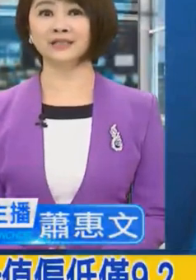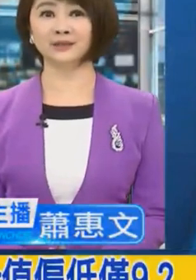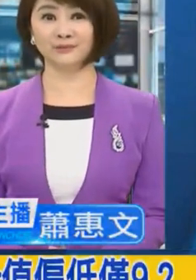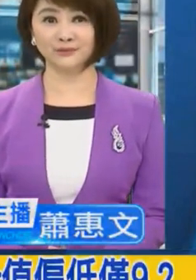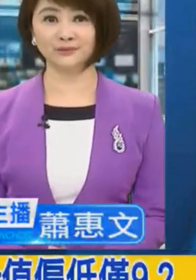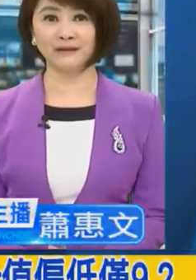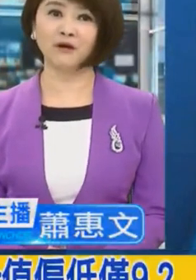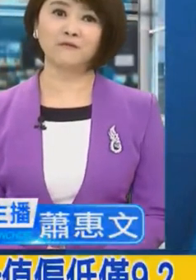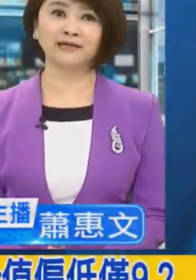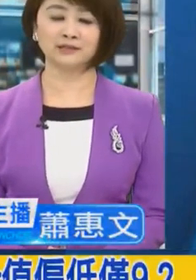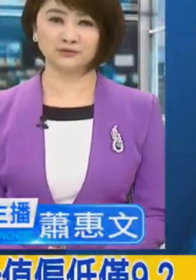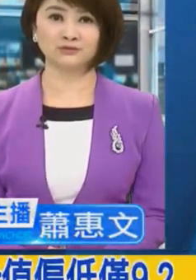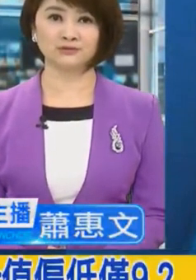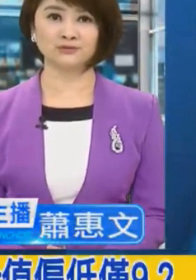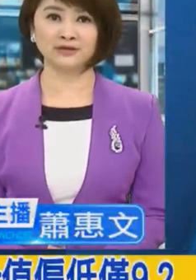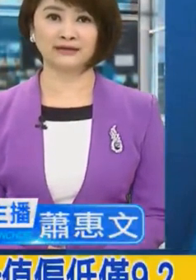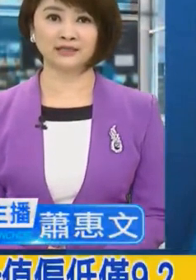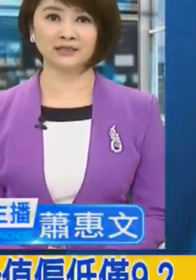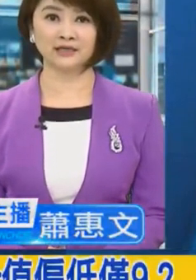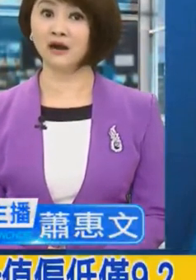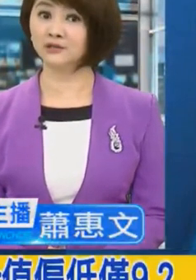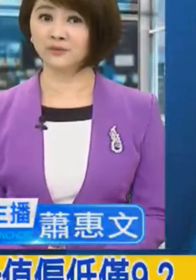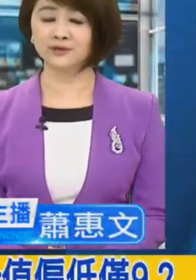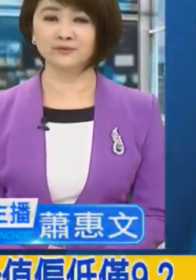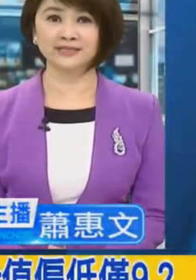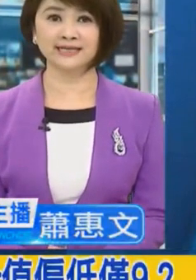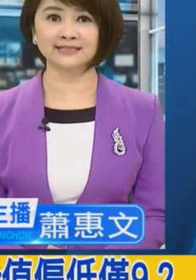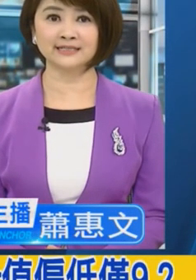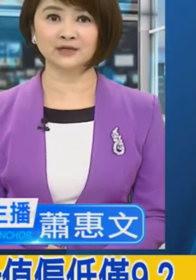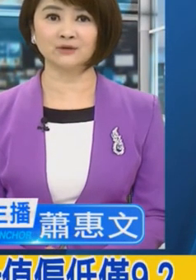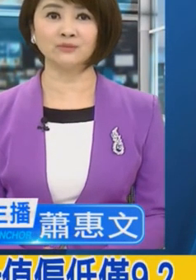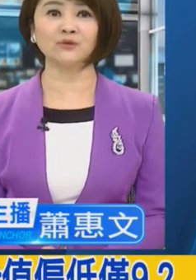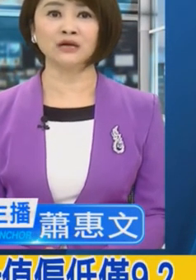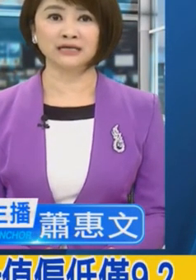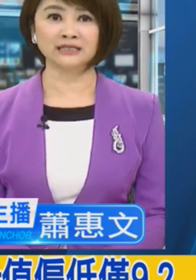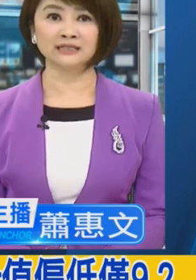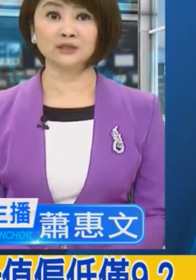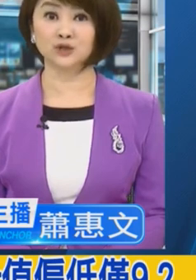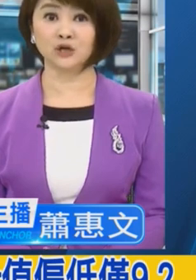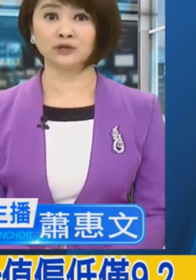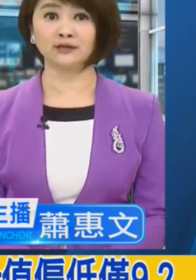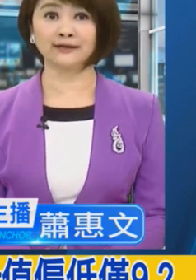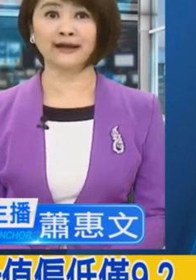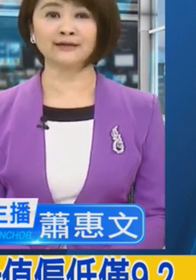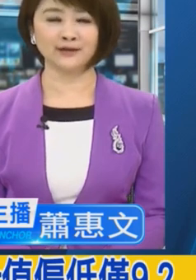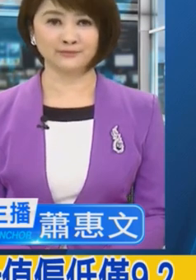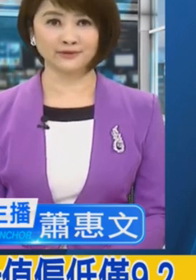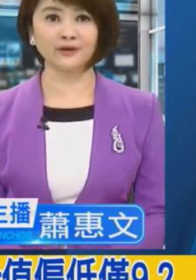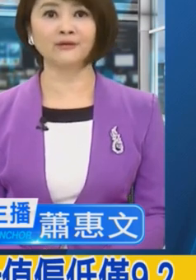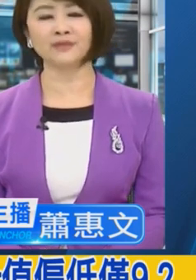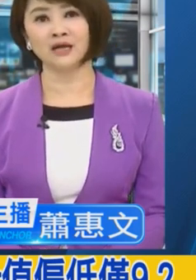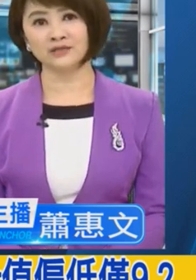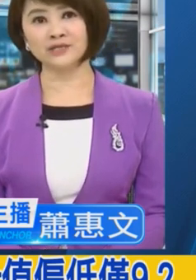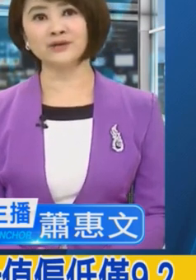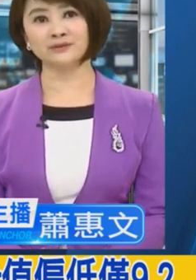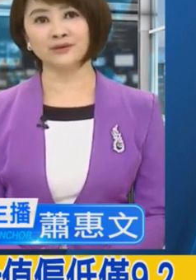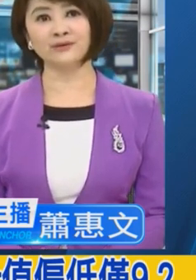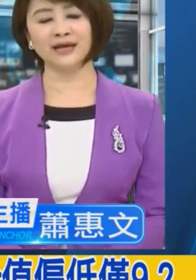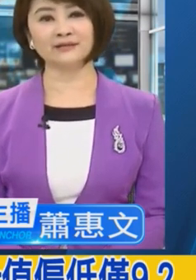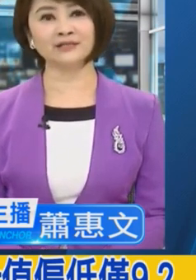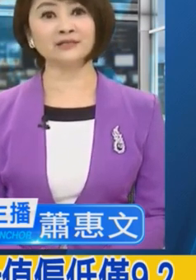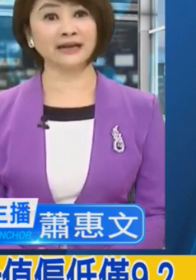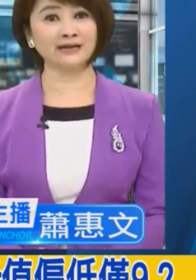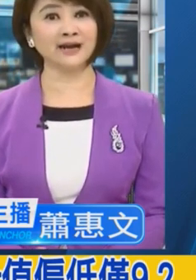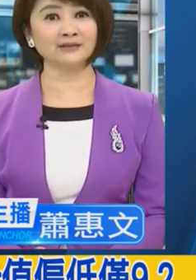游览车旅游团爆发的群聚染疫，而指挥中心在今天公布疑似找到了感染源头，其中